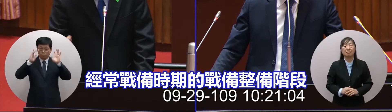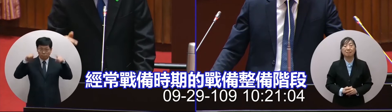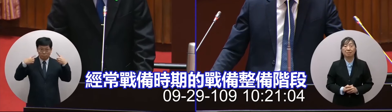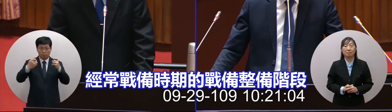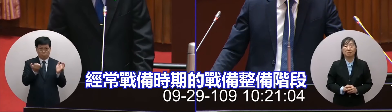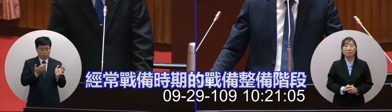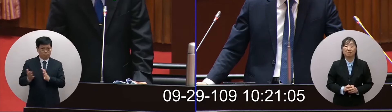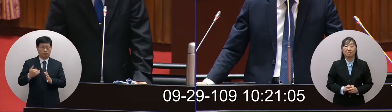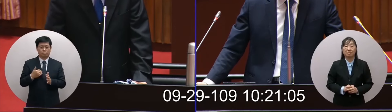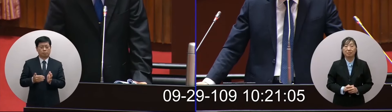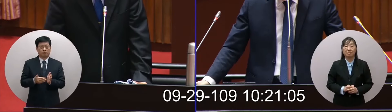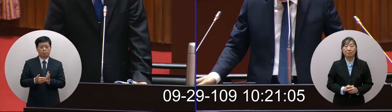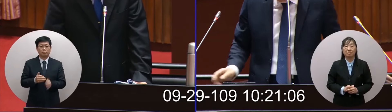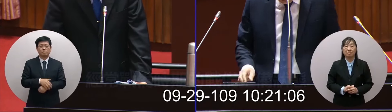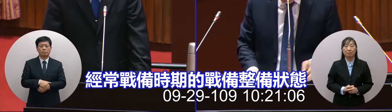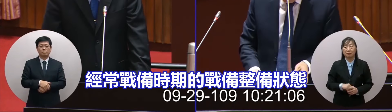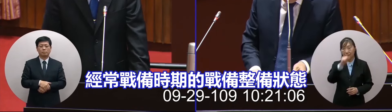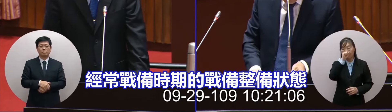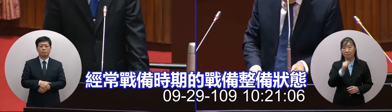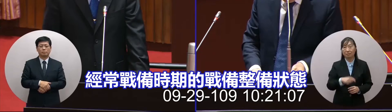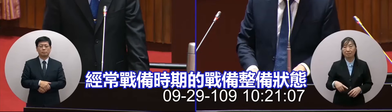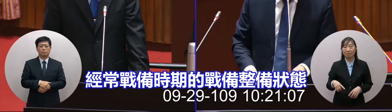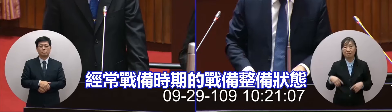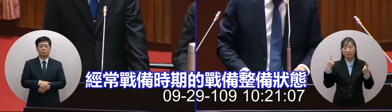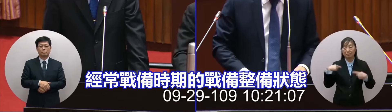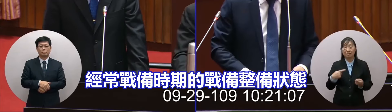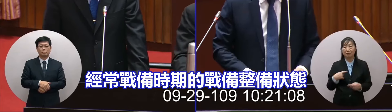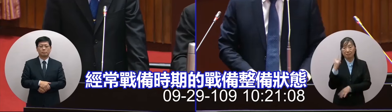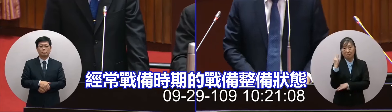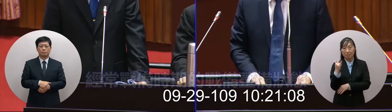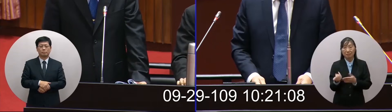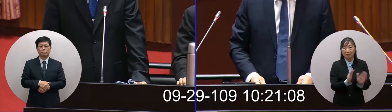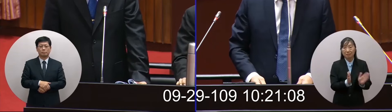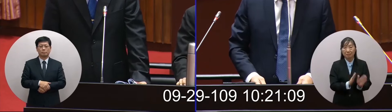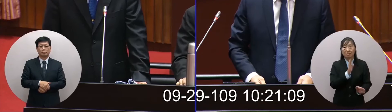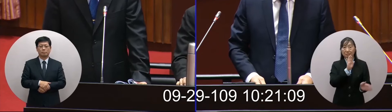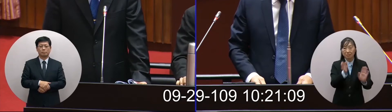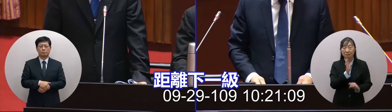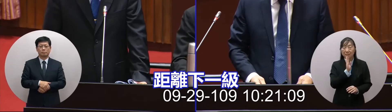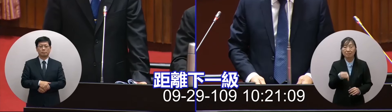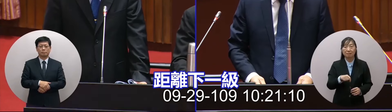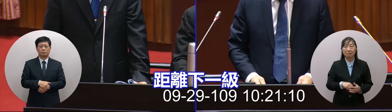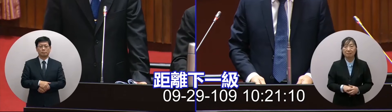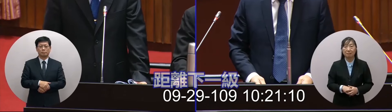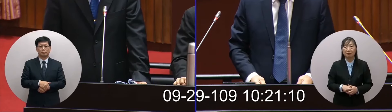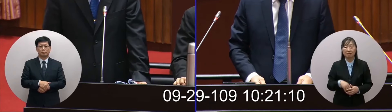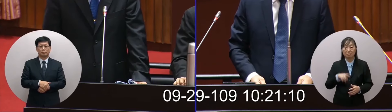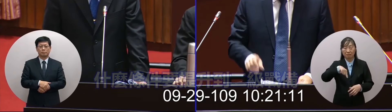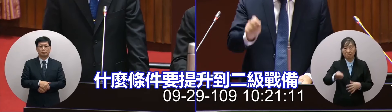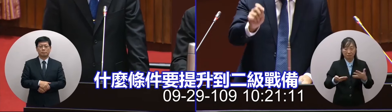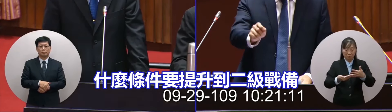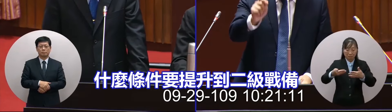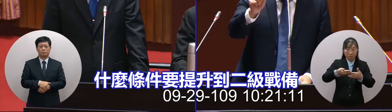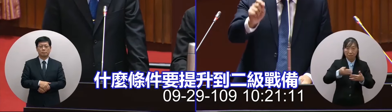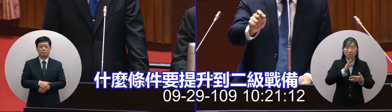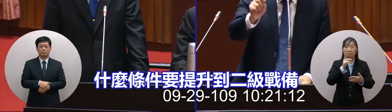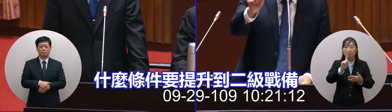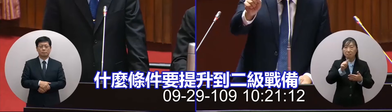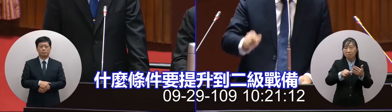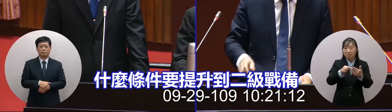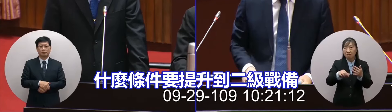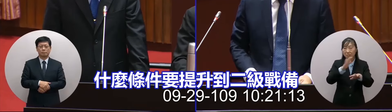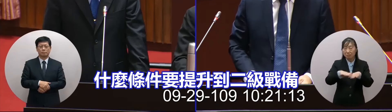时期的战备准备阶段。 好，经常战备时期的战备准备状态。 是。 距离下一级，什么条件